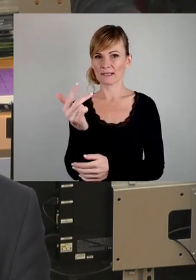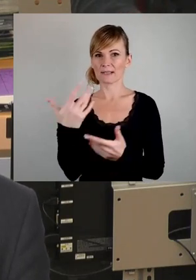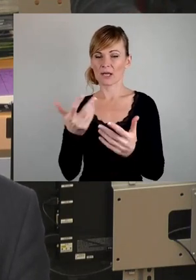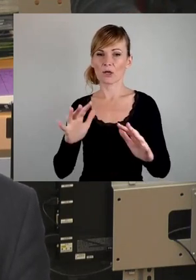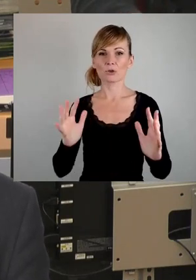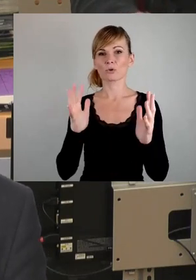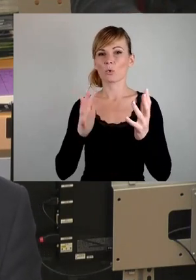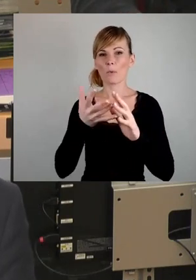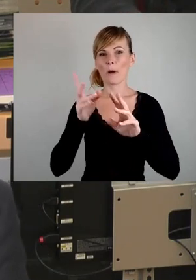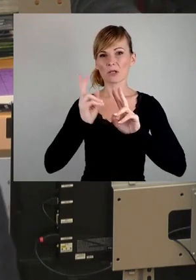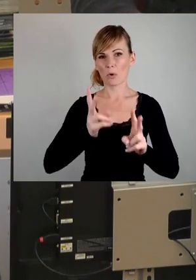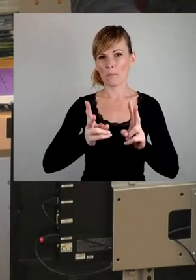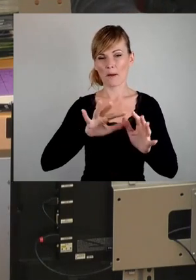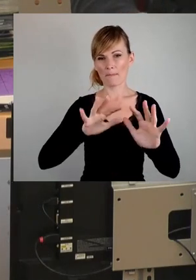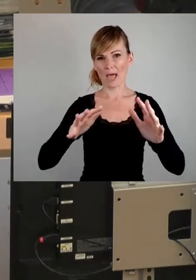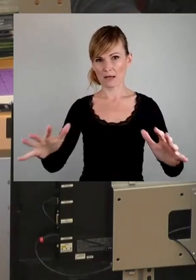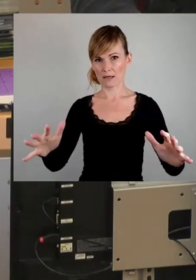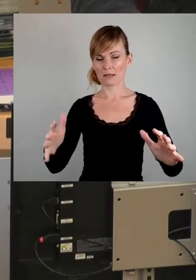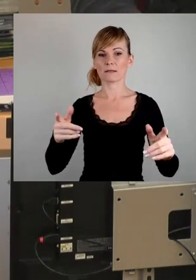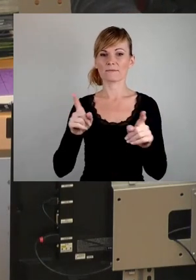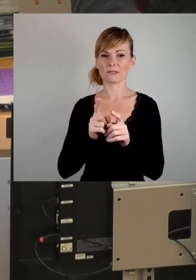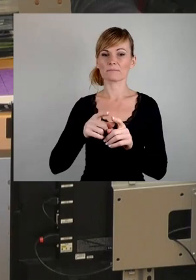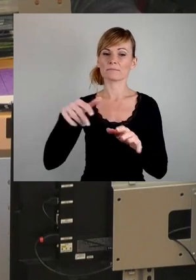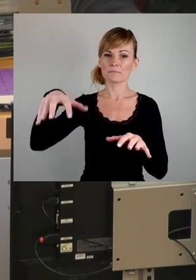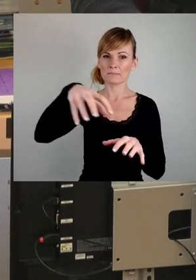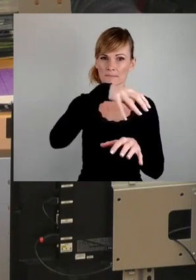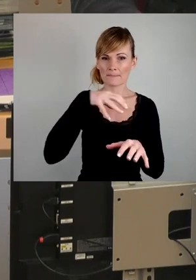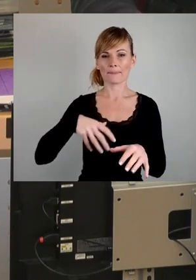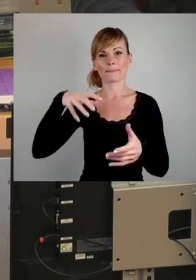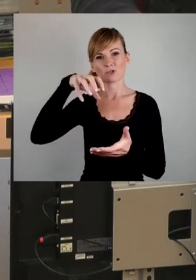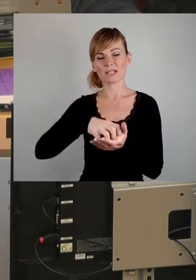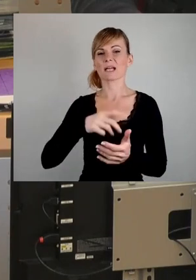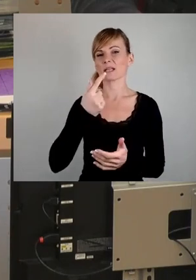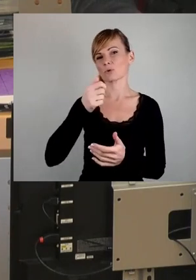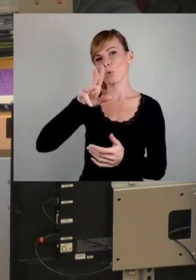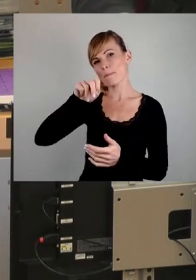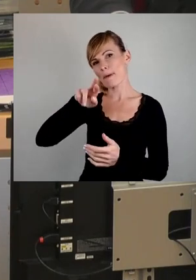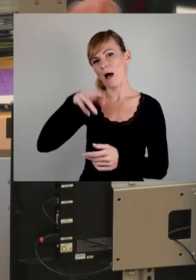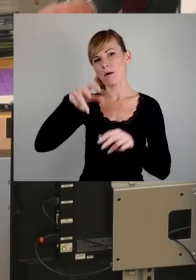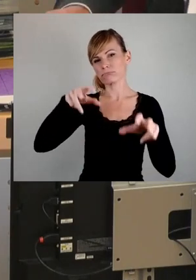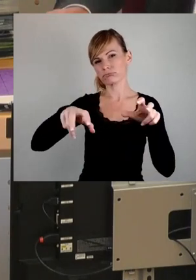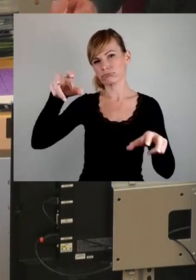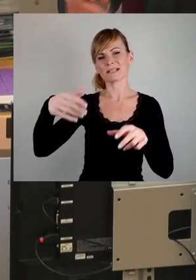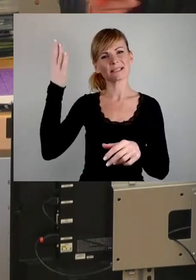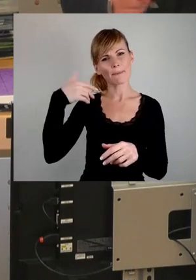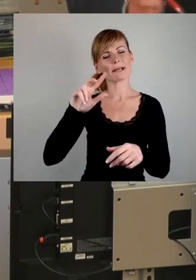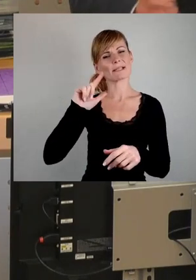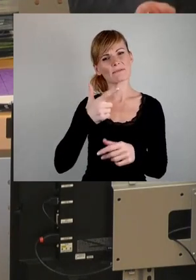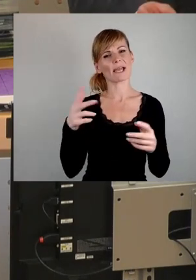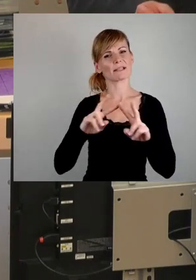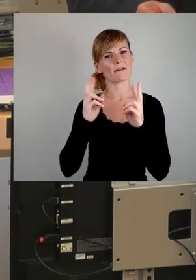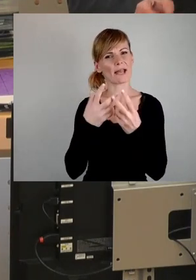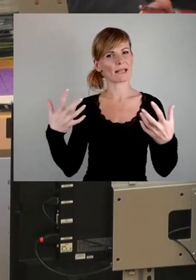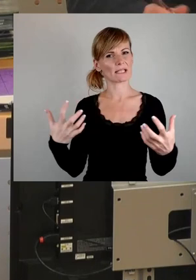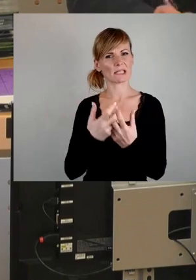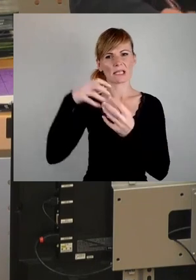Halten, die über die Stadt verteilt sind. Die Trümmer nach den Luftangriffen im Zweiten Weltkrieg wurden in